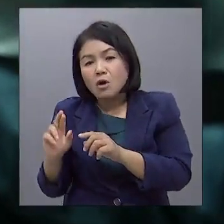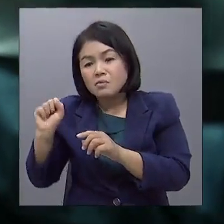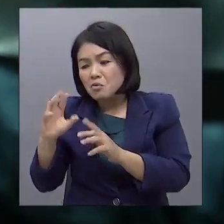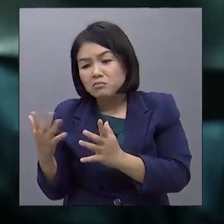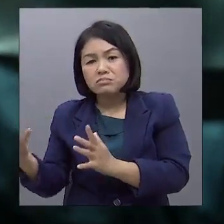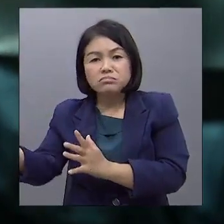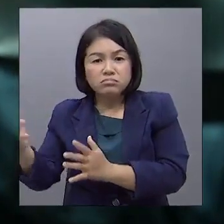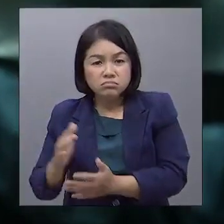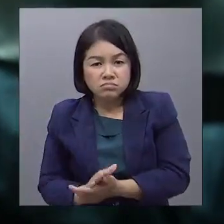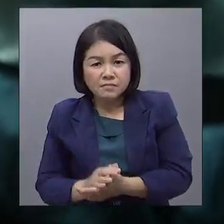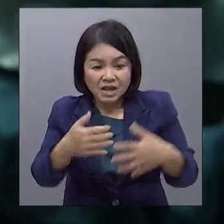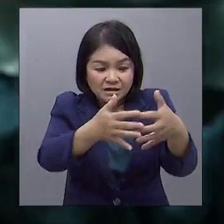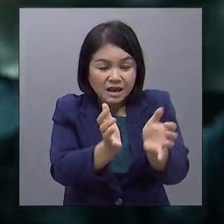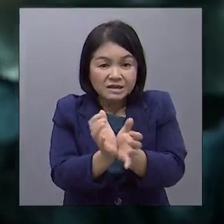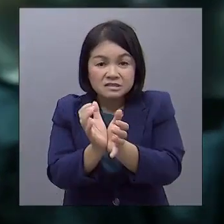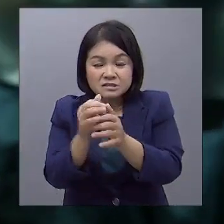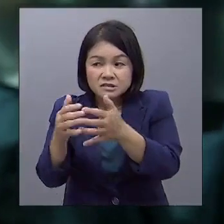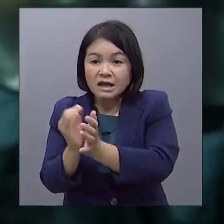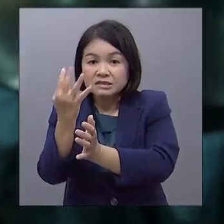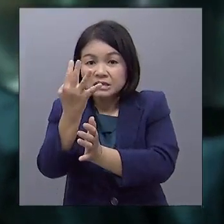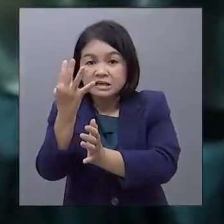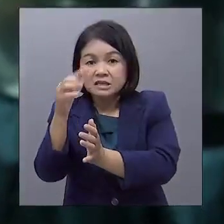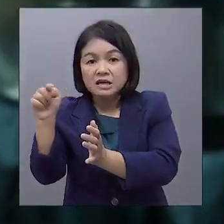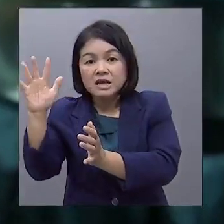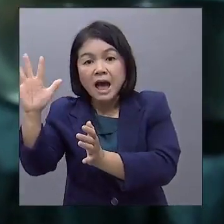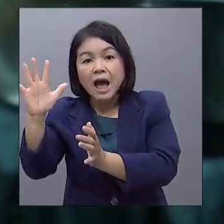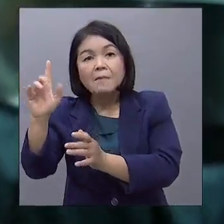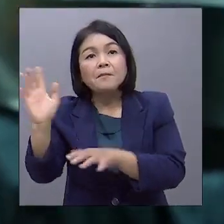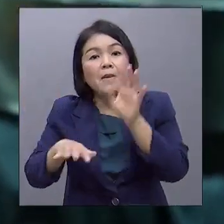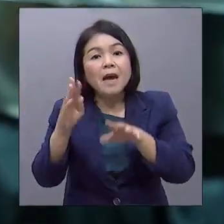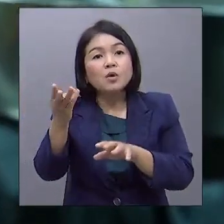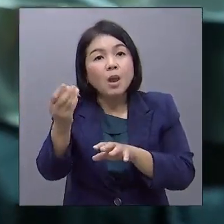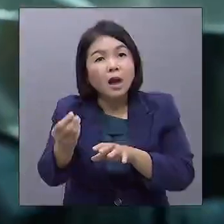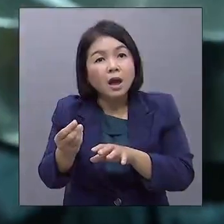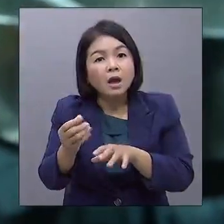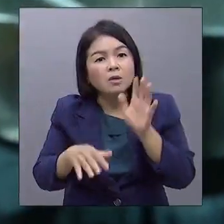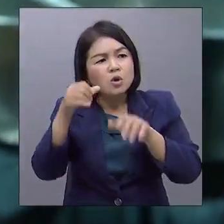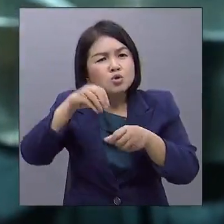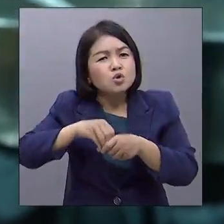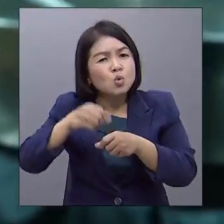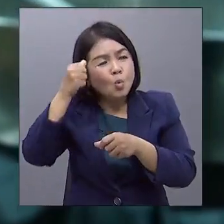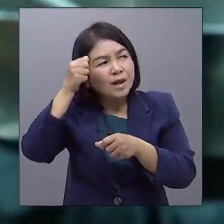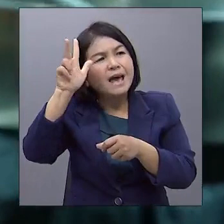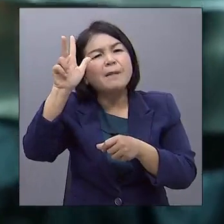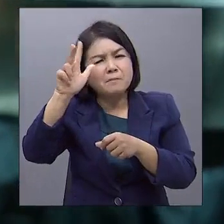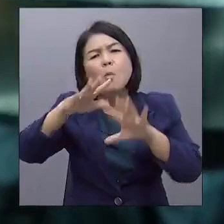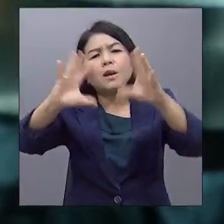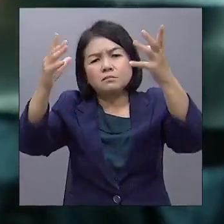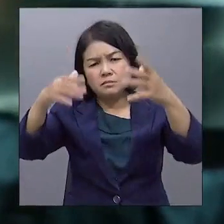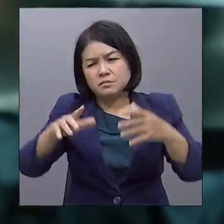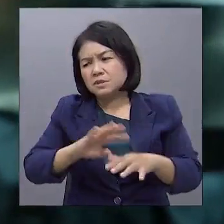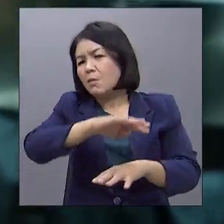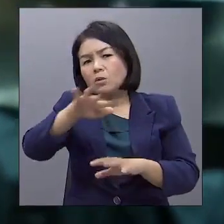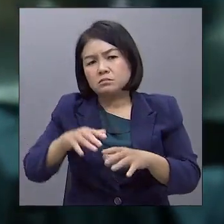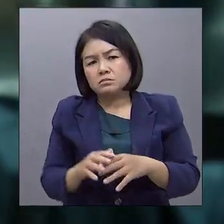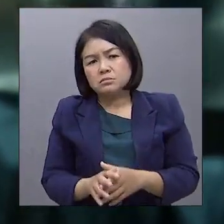เนี่ยใช้งานได้นาน ถังนึงได้3วันน่ะไม่เกิน3วัน 3วัน